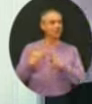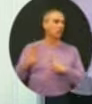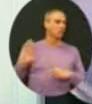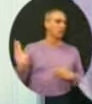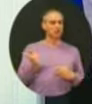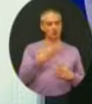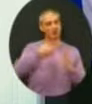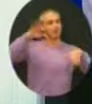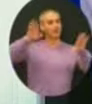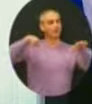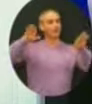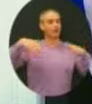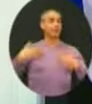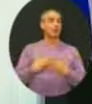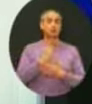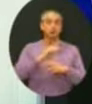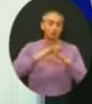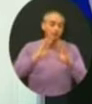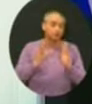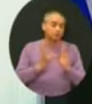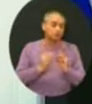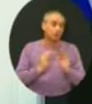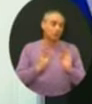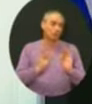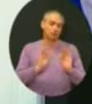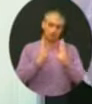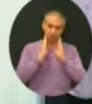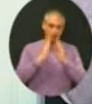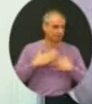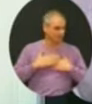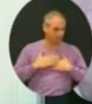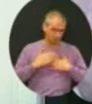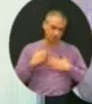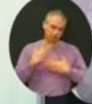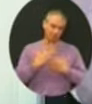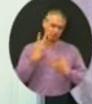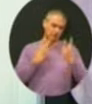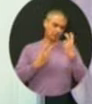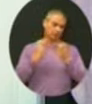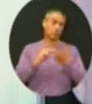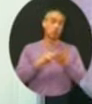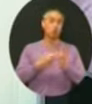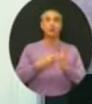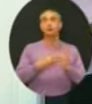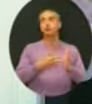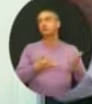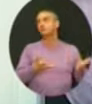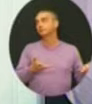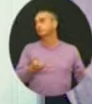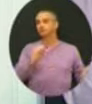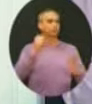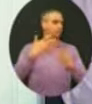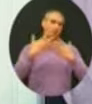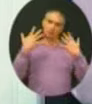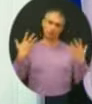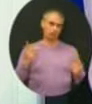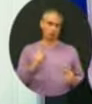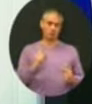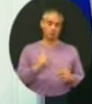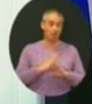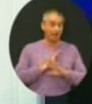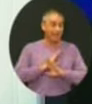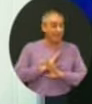הקירות, לסייד הכל מחדש, אבל בסך הכל, תאמין לי, יש לי את הניסיון הפוליטי אולי הגדול ביותר.